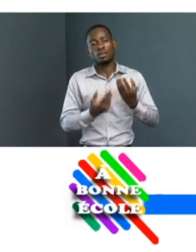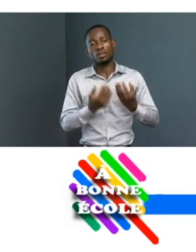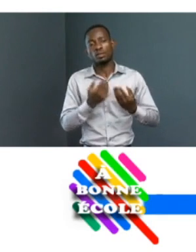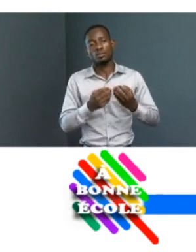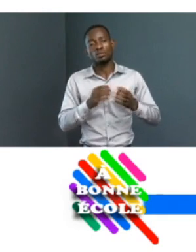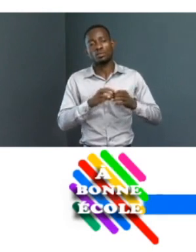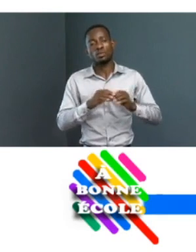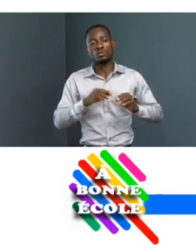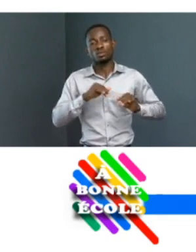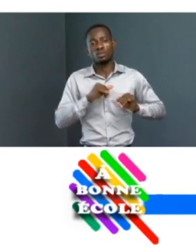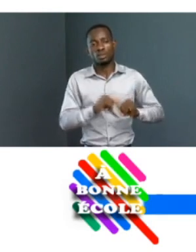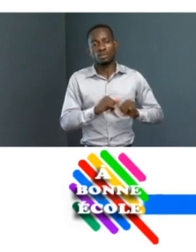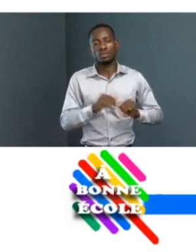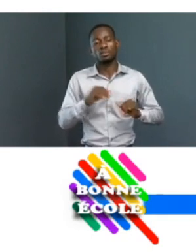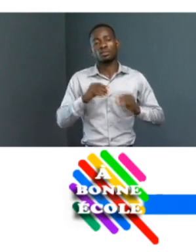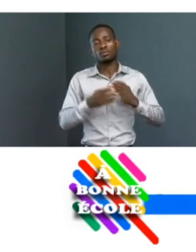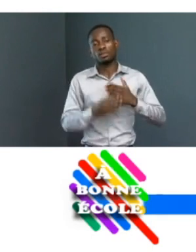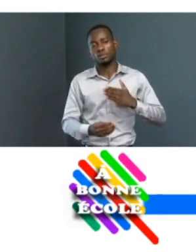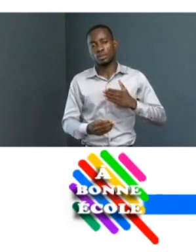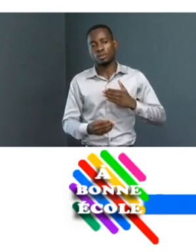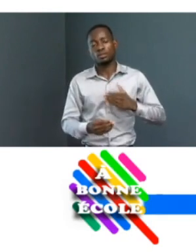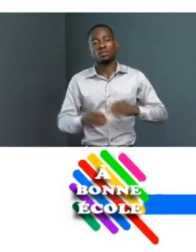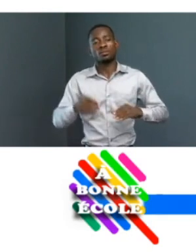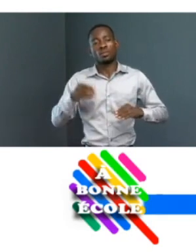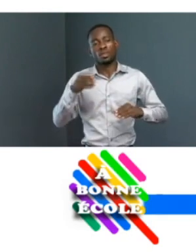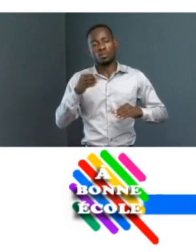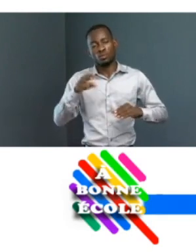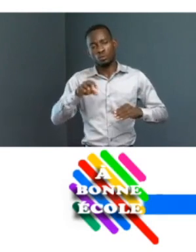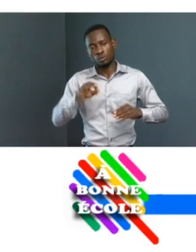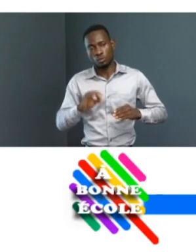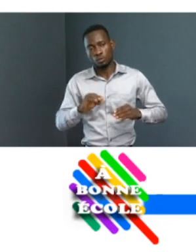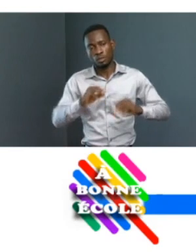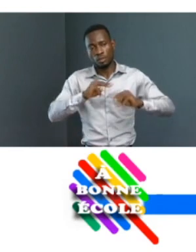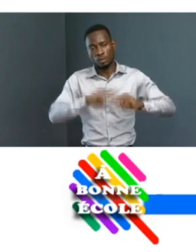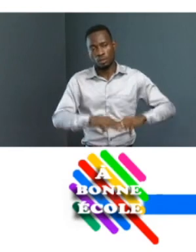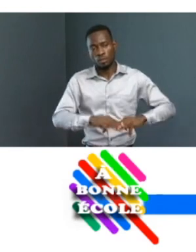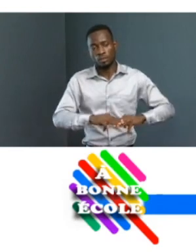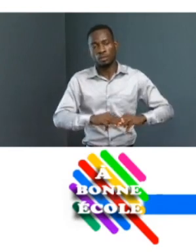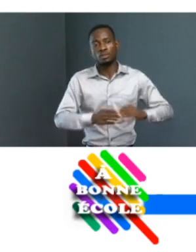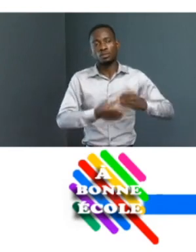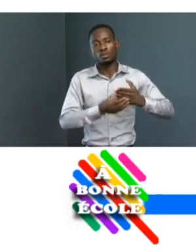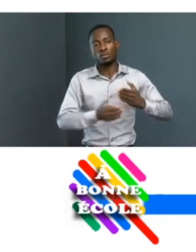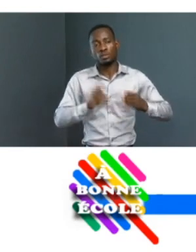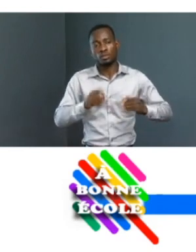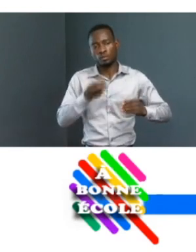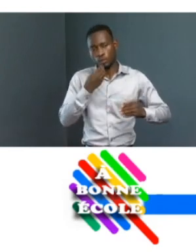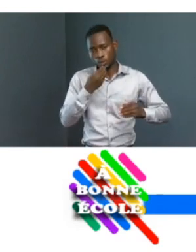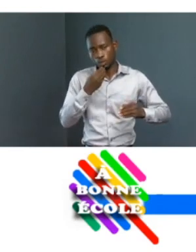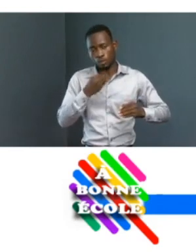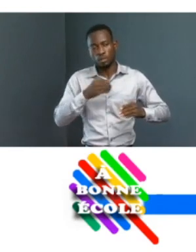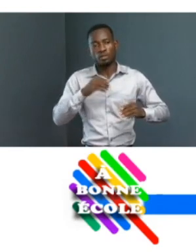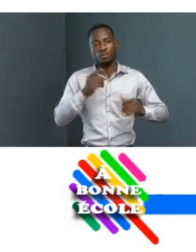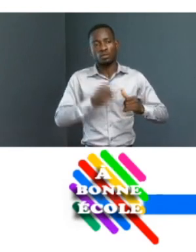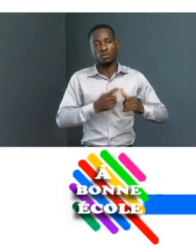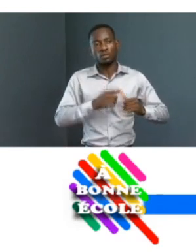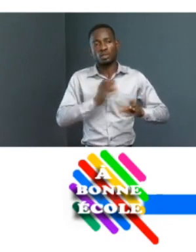réserves lipidiques? Réponse. Là, pour trouver la masse, de lipides qu'il faut consommer, il faut d'abord calculer